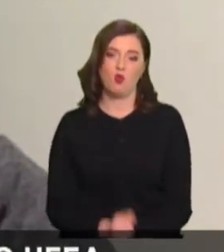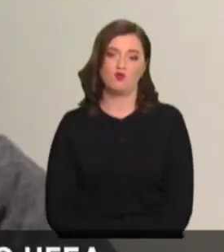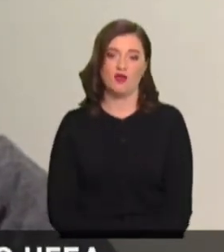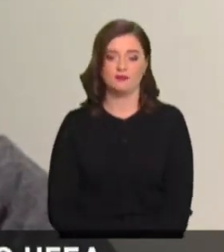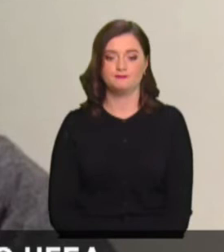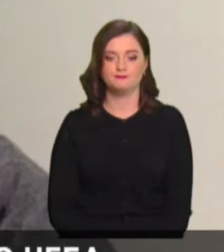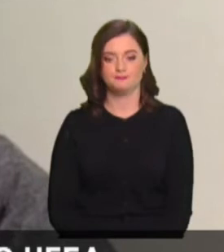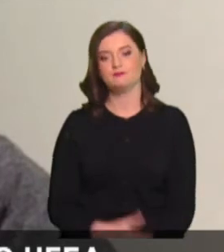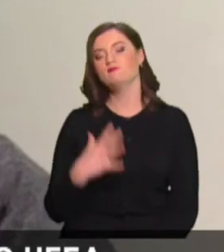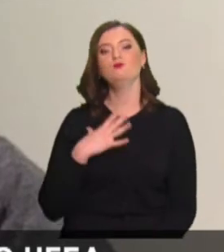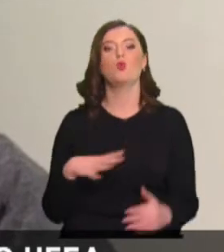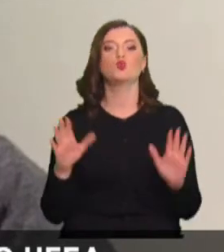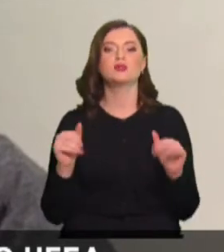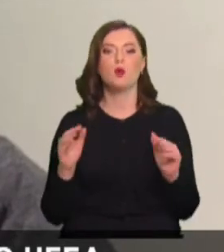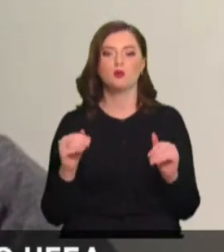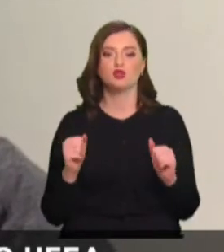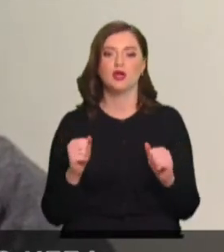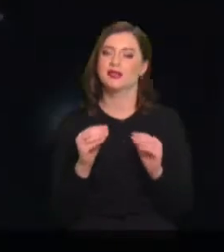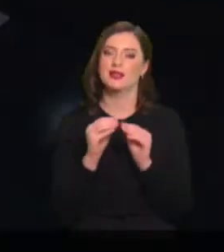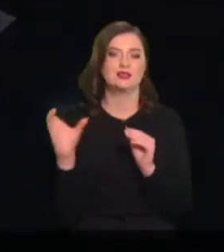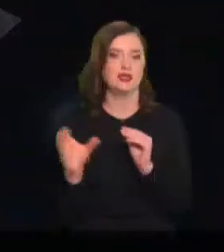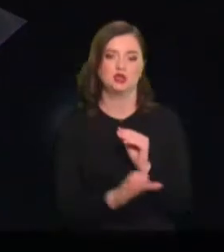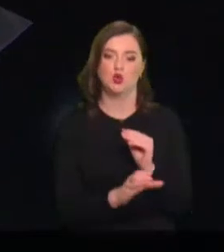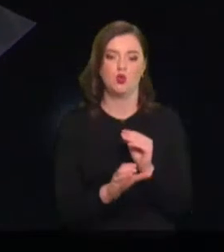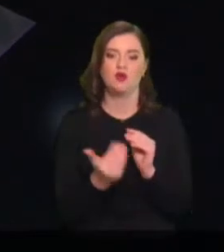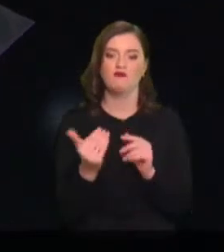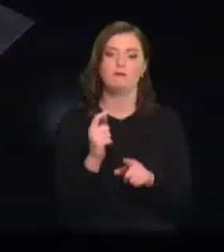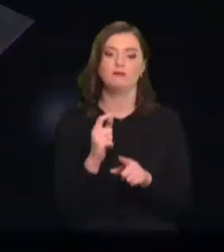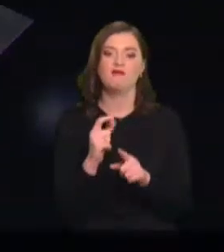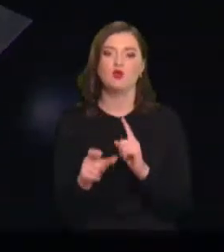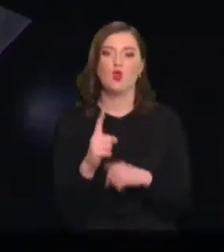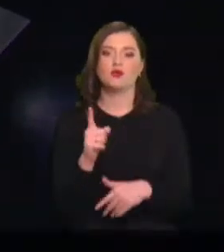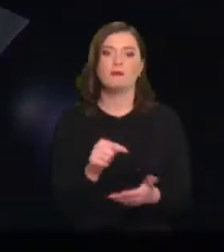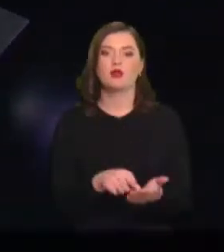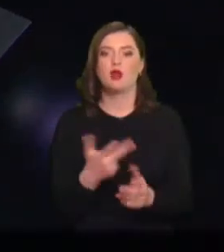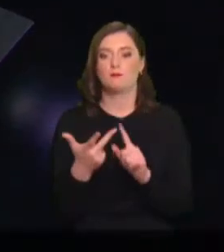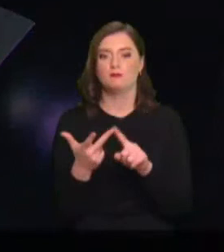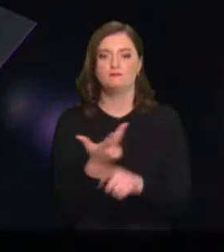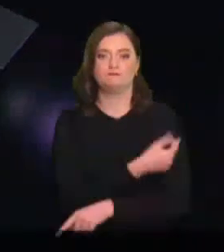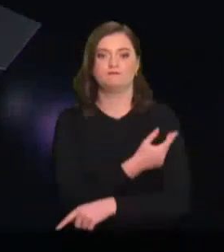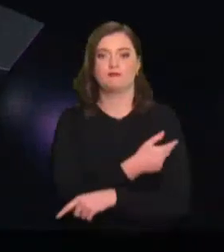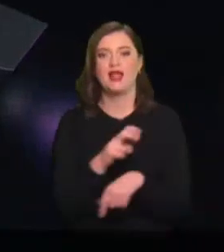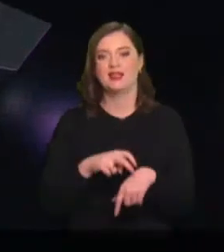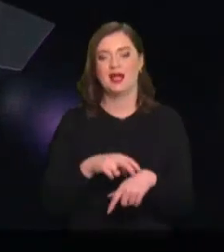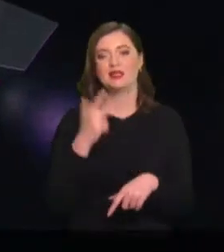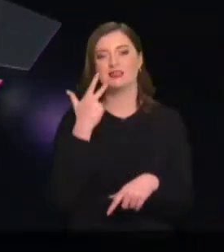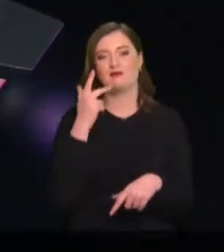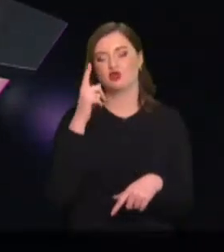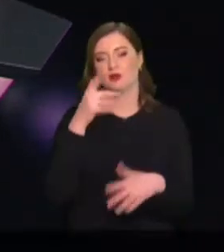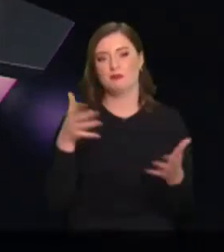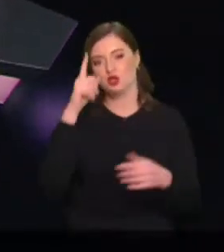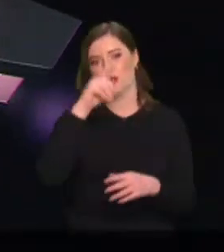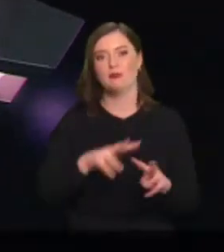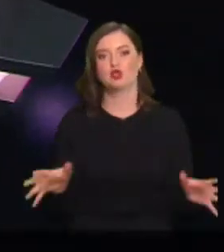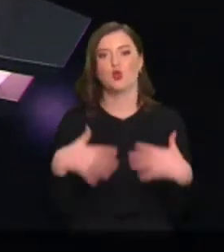Пане Вікторе, мусимо прощатися, але буквально 10 секунд вам на відповідь одне питання. Про бустерну вакцину. Ну, лікарі завжди більше знають. Міністр охорони